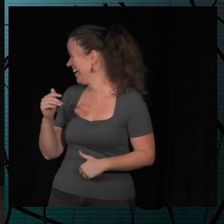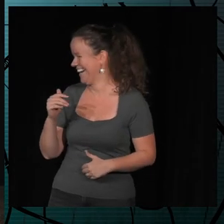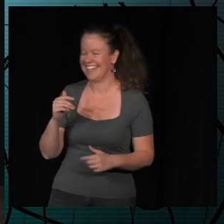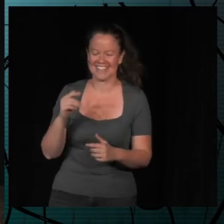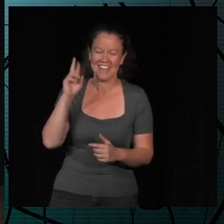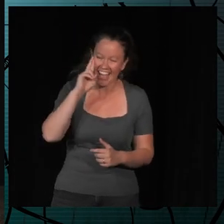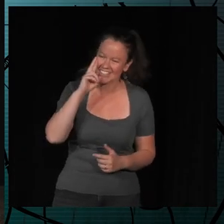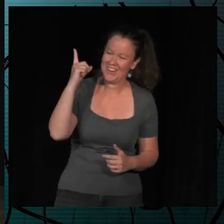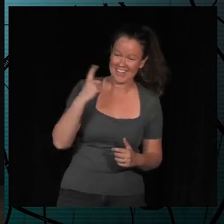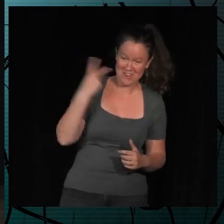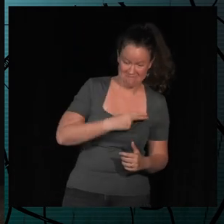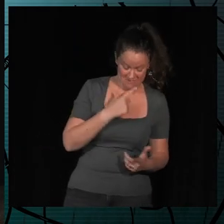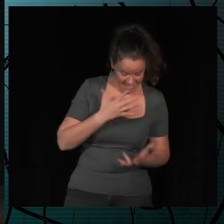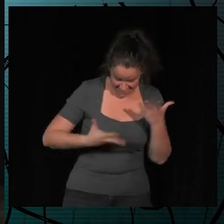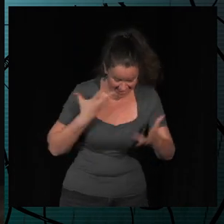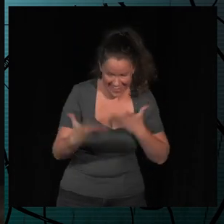tellement